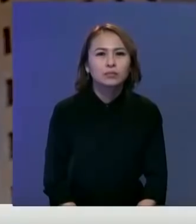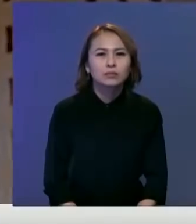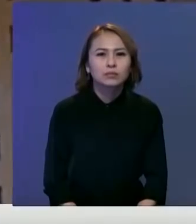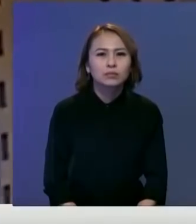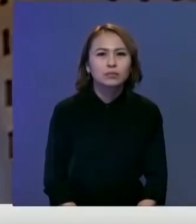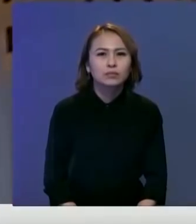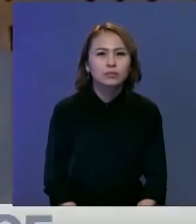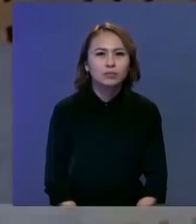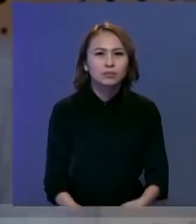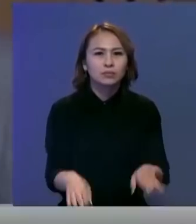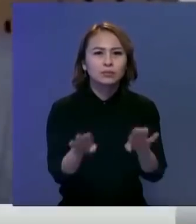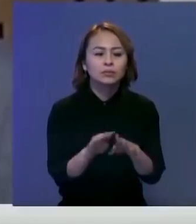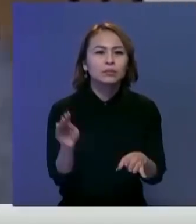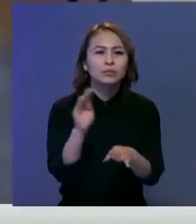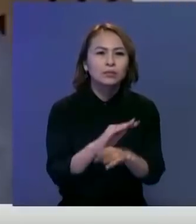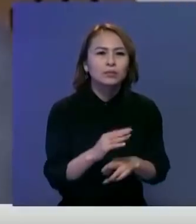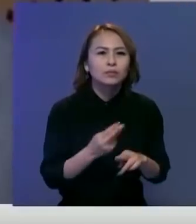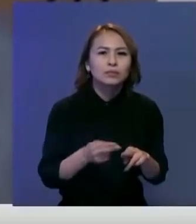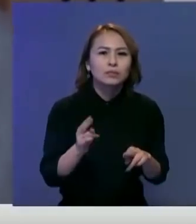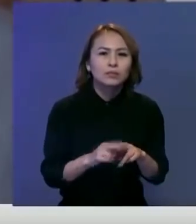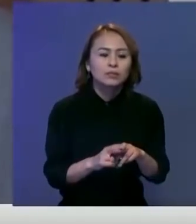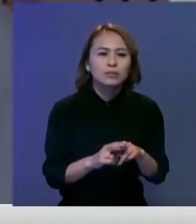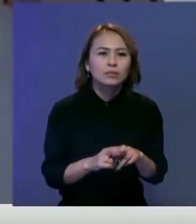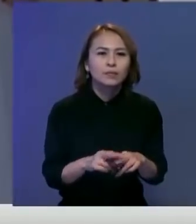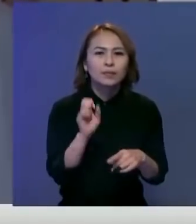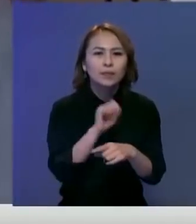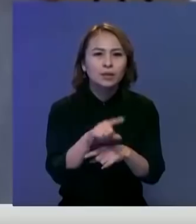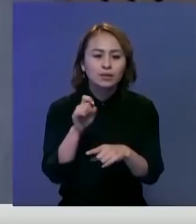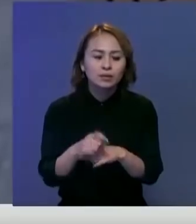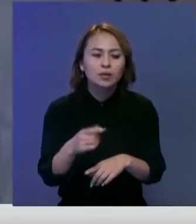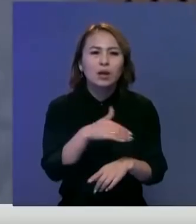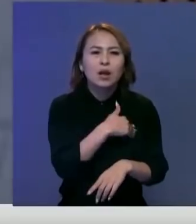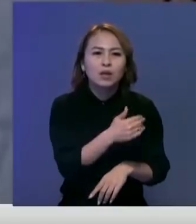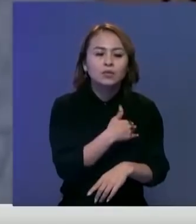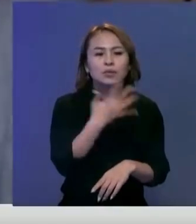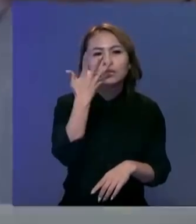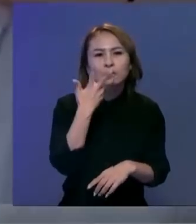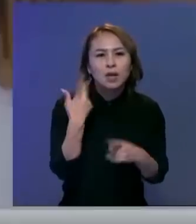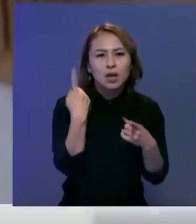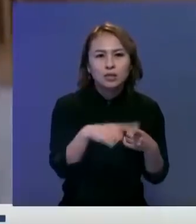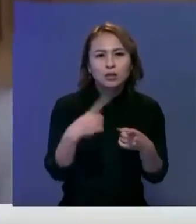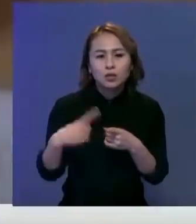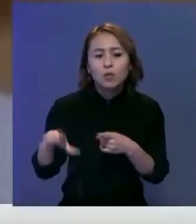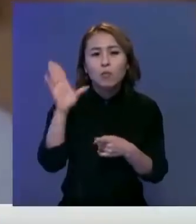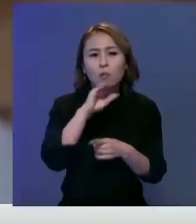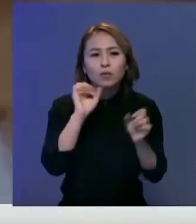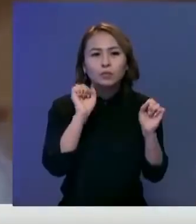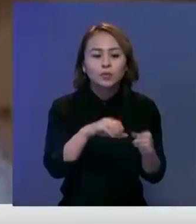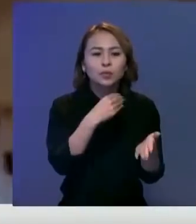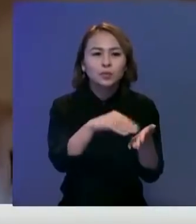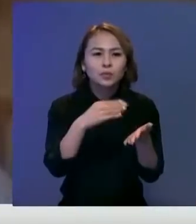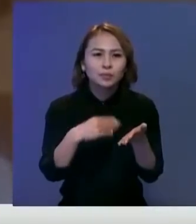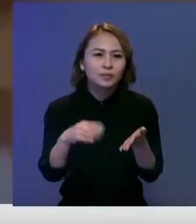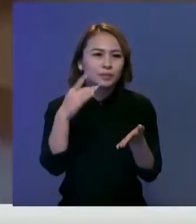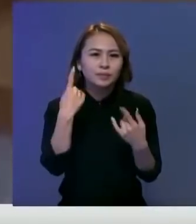Көбі кеңсесіне түрлендіріп жасап бері аламыз. Тапсырыс бер үшінің қалауы ойынша түсіде әртірлі болу мүмкін. Тұтыну үшінің